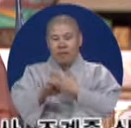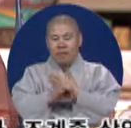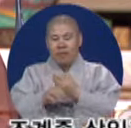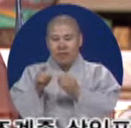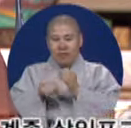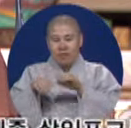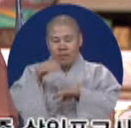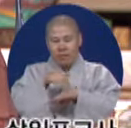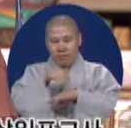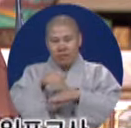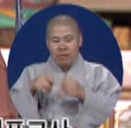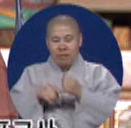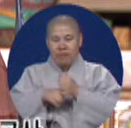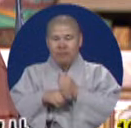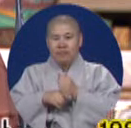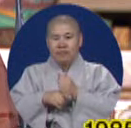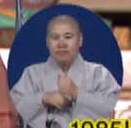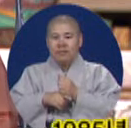수행이라고 하는 것은